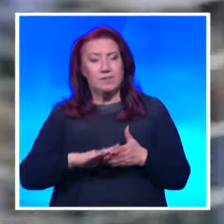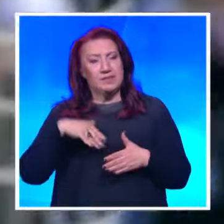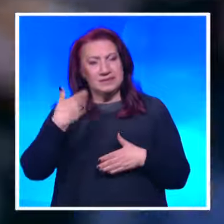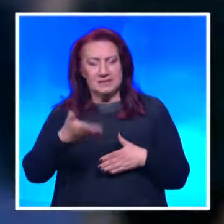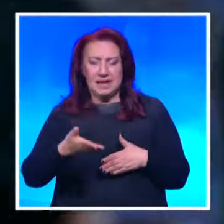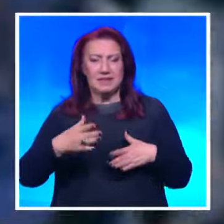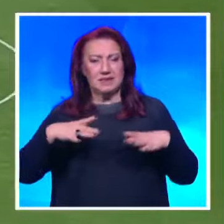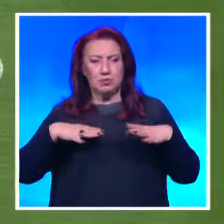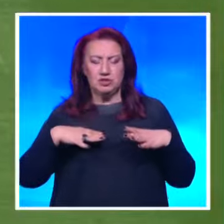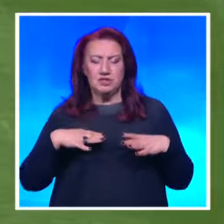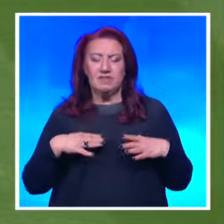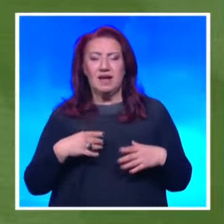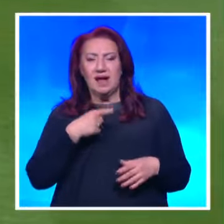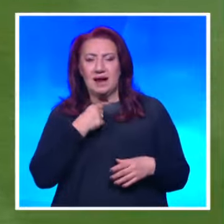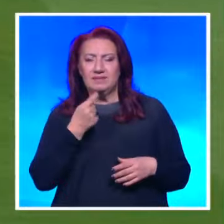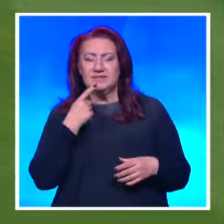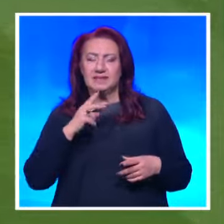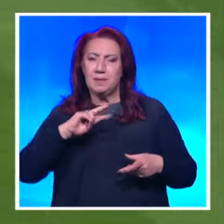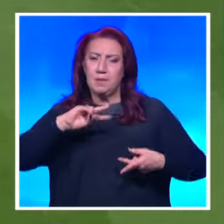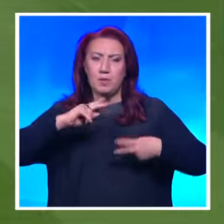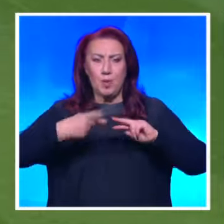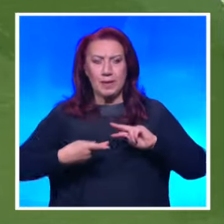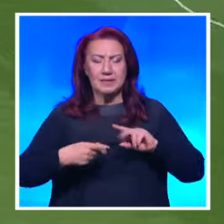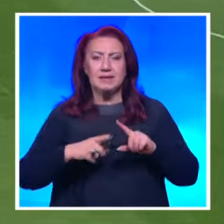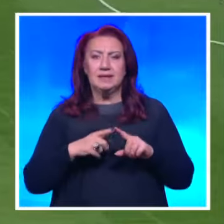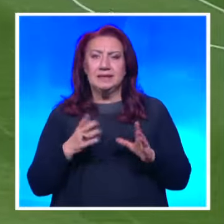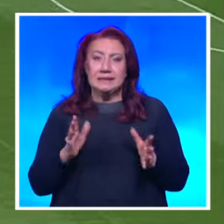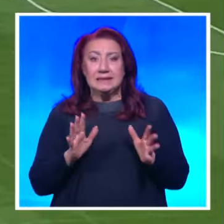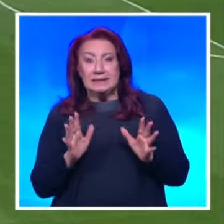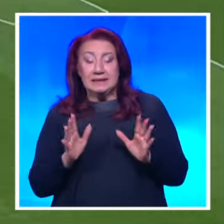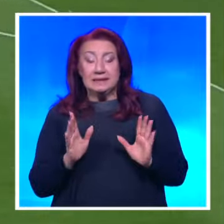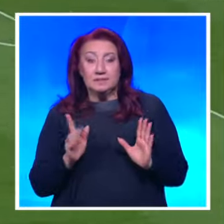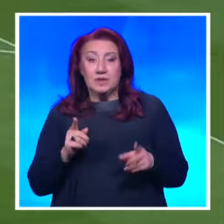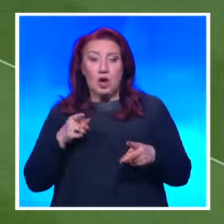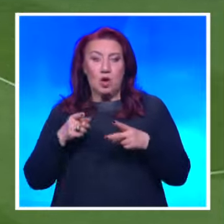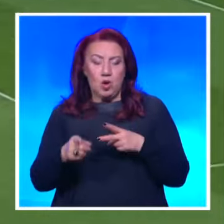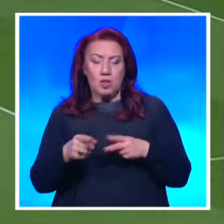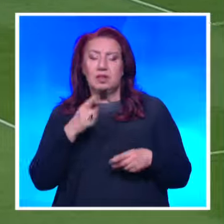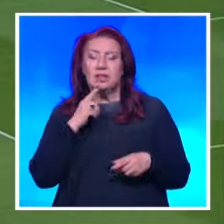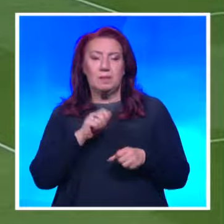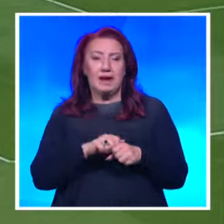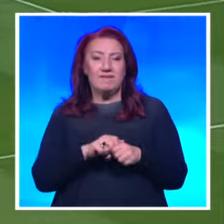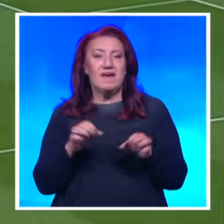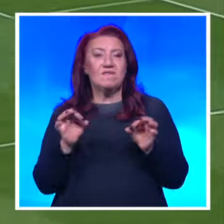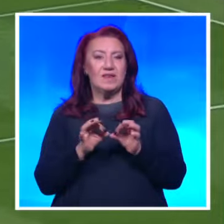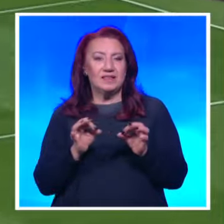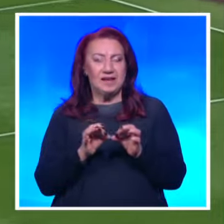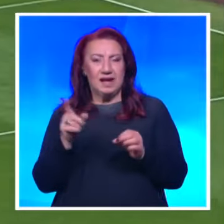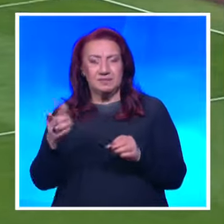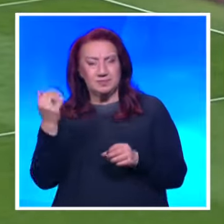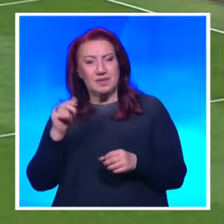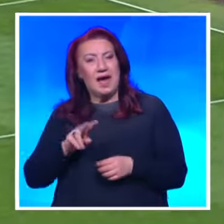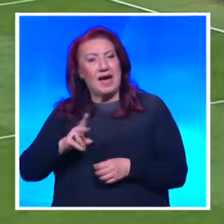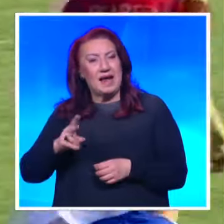обаче Левски изглеждаше преобразен и сякаш беше въпрос на време да падне гол. Такъв дойде от Фадига, влязъл като резерва в